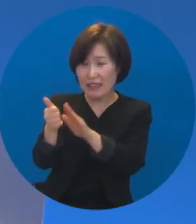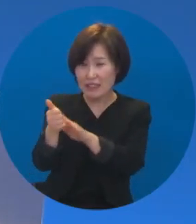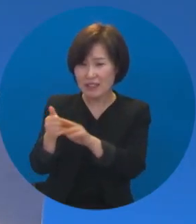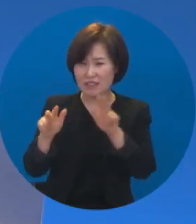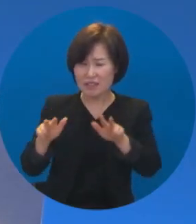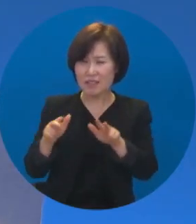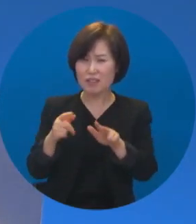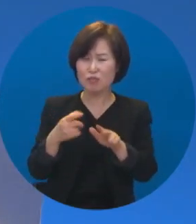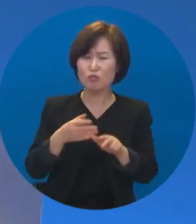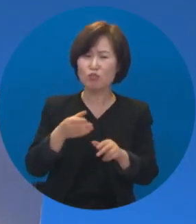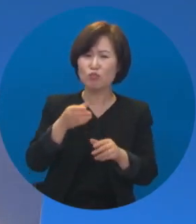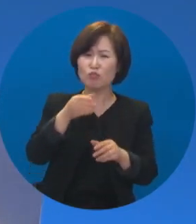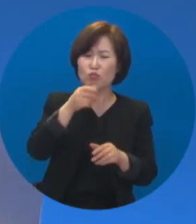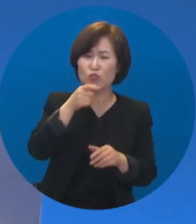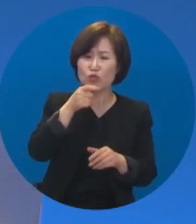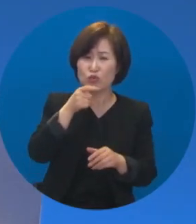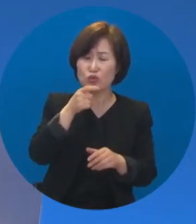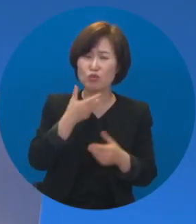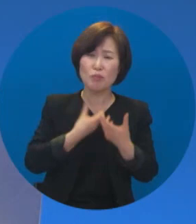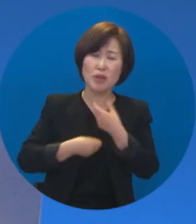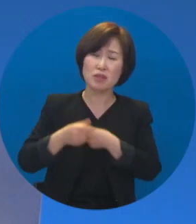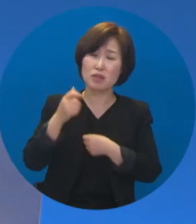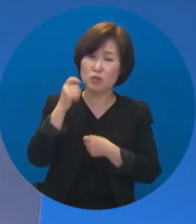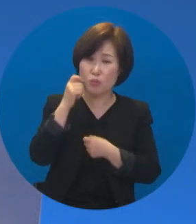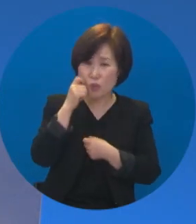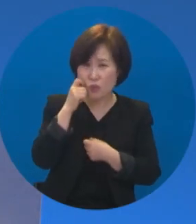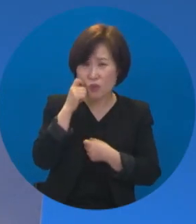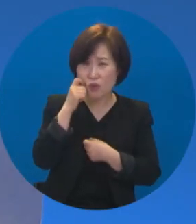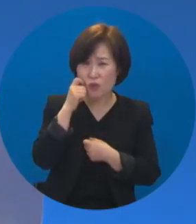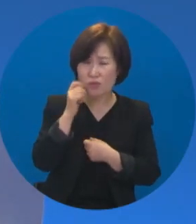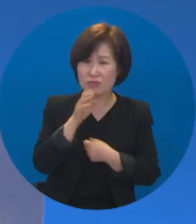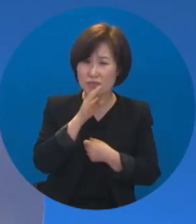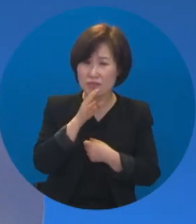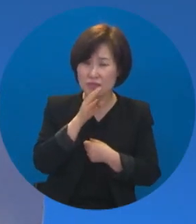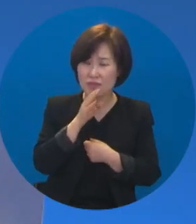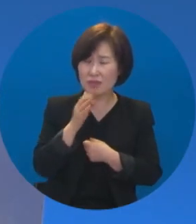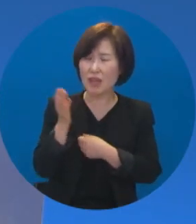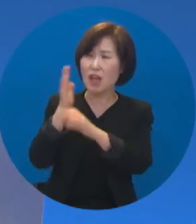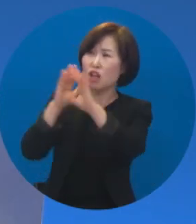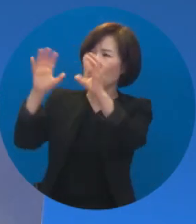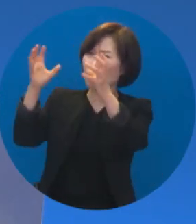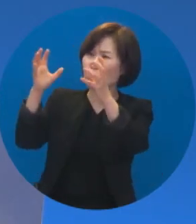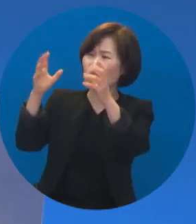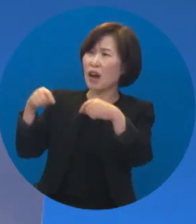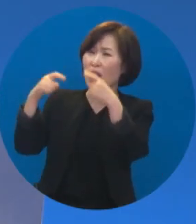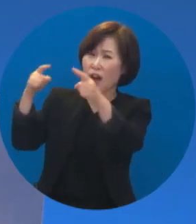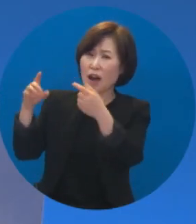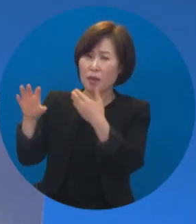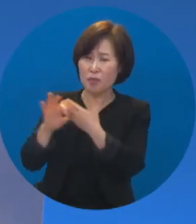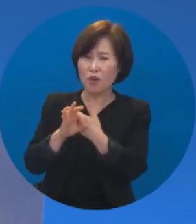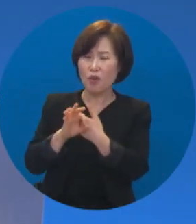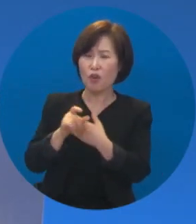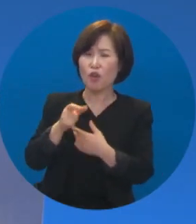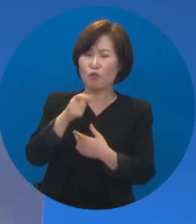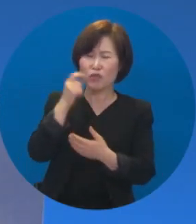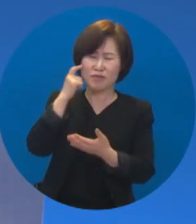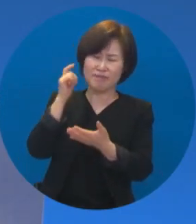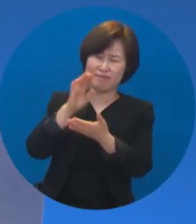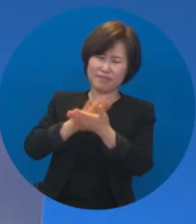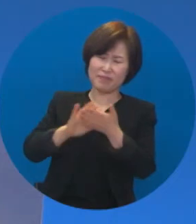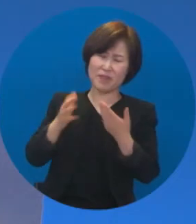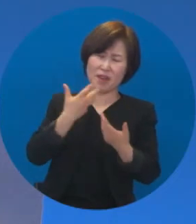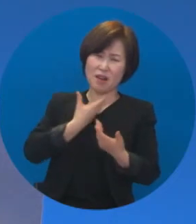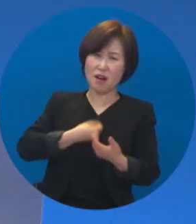목이 마를 때마다 거즈에 물을 묻혀서 입을 축이고 있는데 천국에 가면 물을 콸콸 먹을 수 있다. 여보,